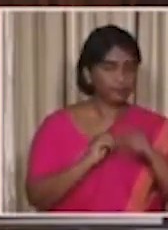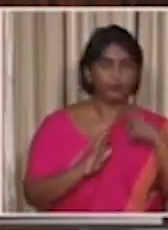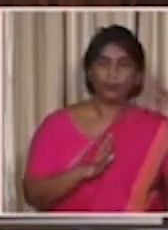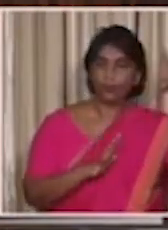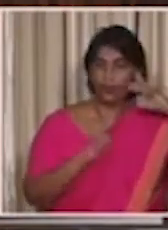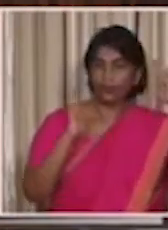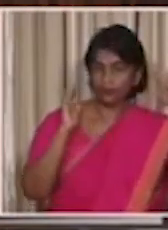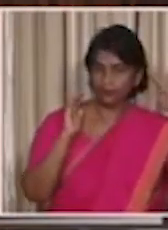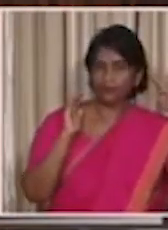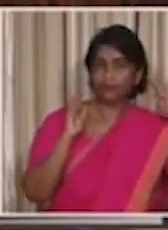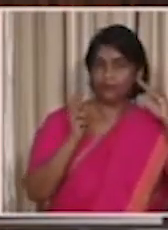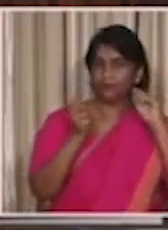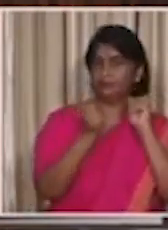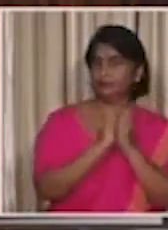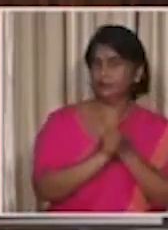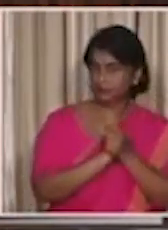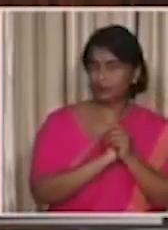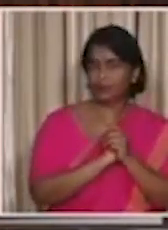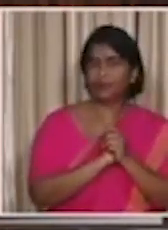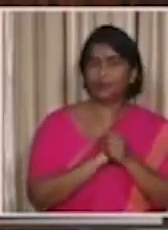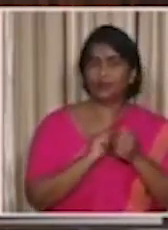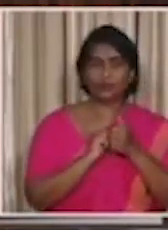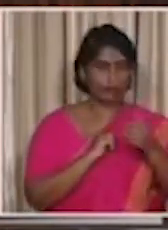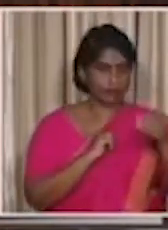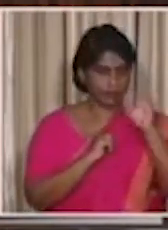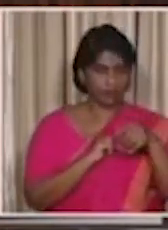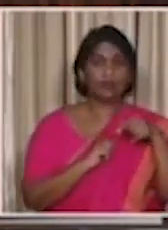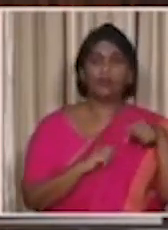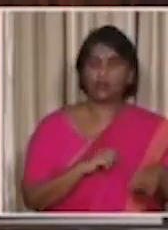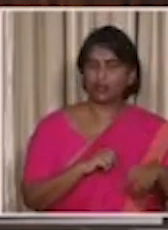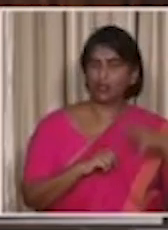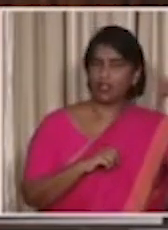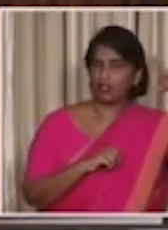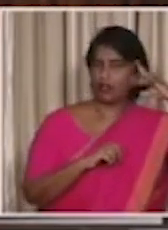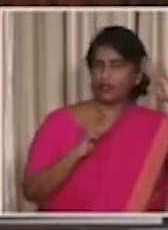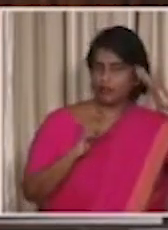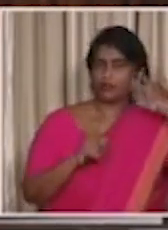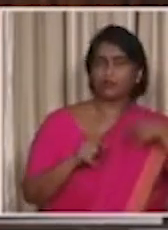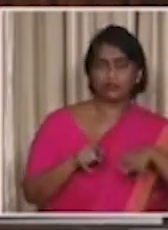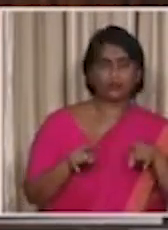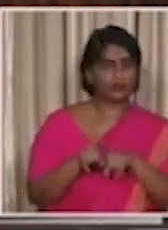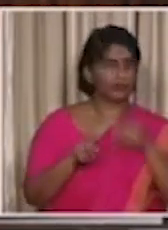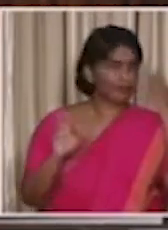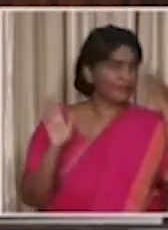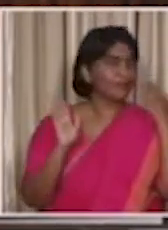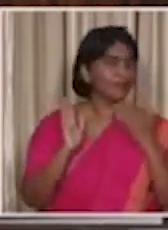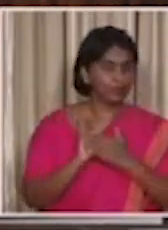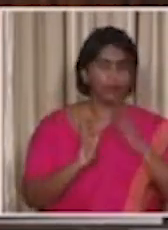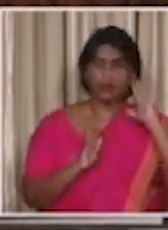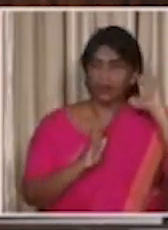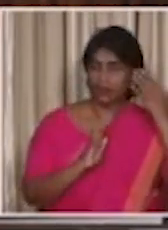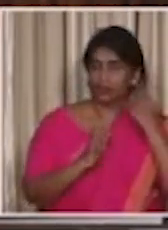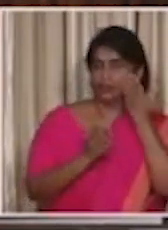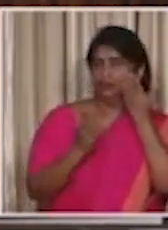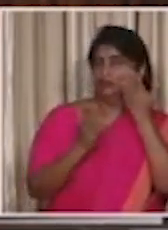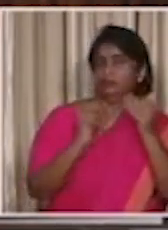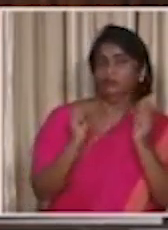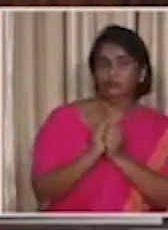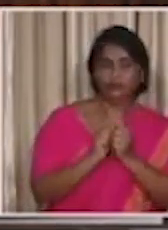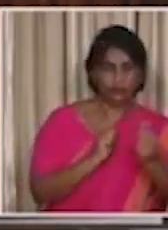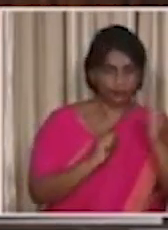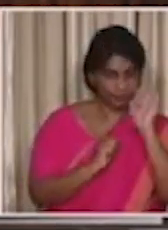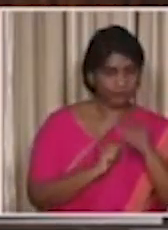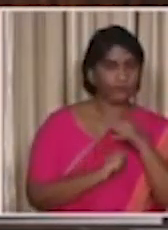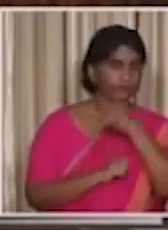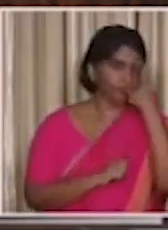දේශගුණික විපර්යාස වන භාජවන කලාපෙයි. අප දේශගුණික විපර්යාස සම්බන්ධයෙන් විශේෂ සැලකිල්ලක් දැක්විය යුත්තේ